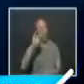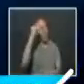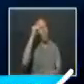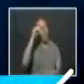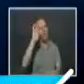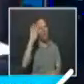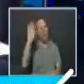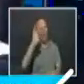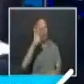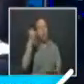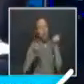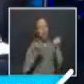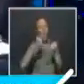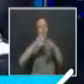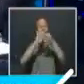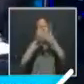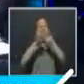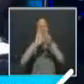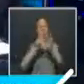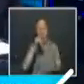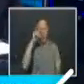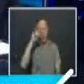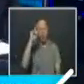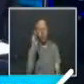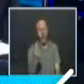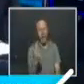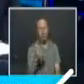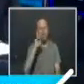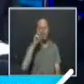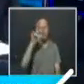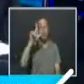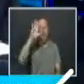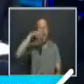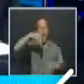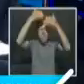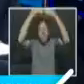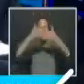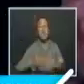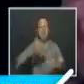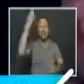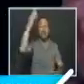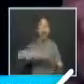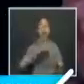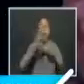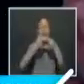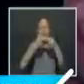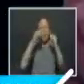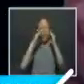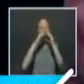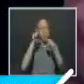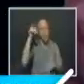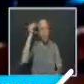באאודי. את יודעת שבני גנץ, דרך אגב, את יודעת שבני גנץ, יש לו גם מסך שחור ליד הבית. הוא למד